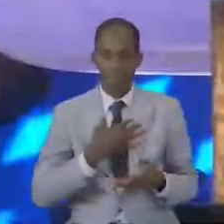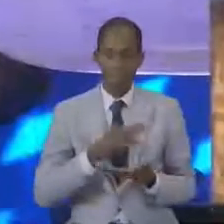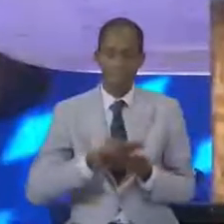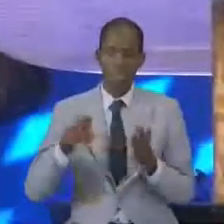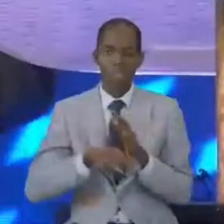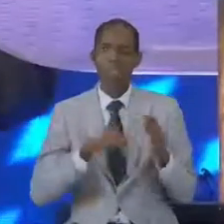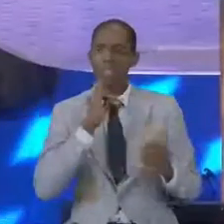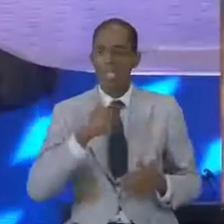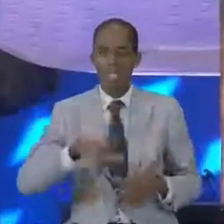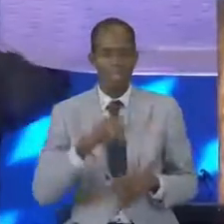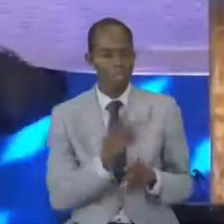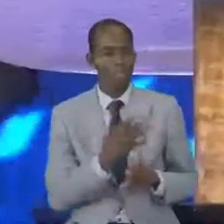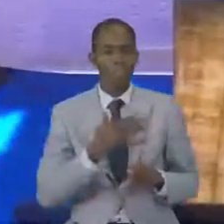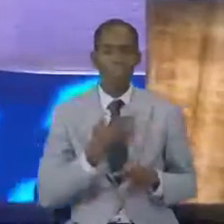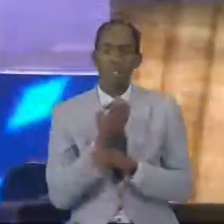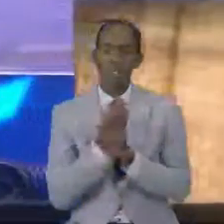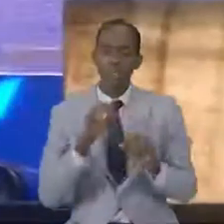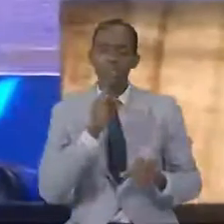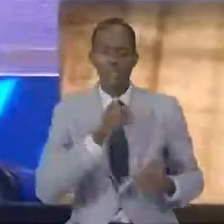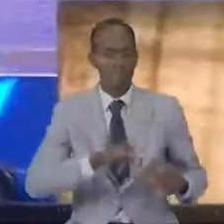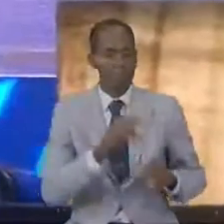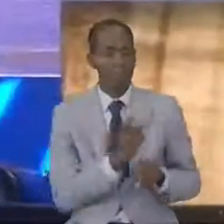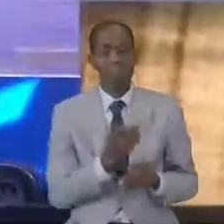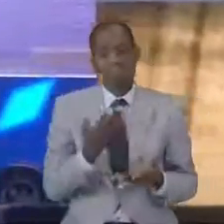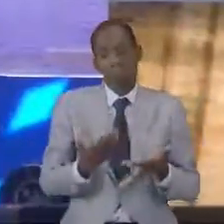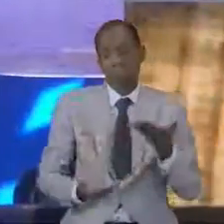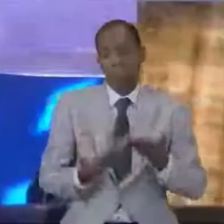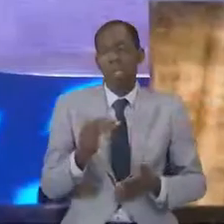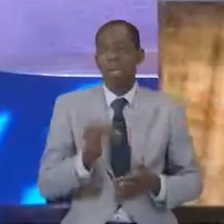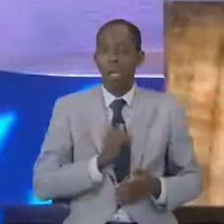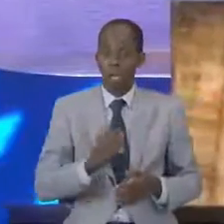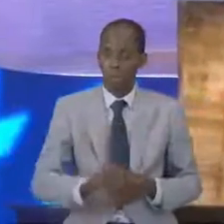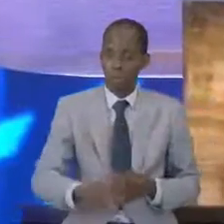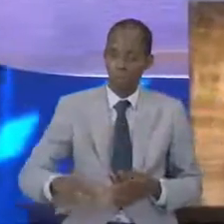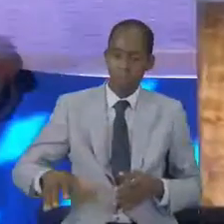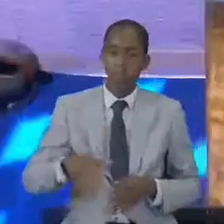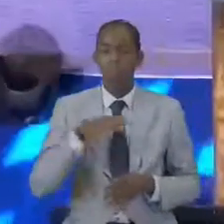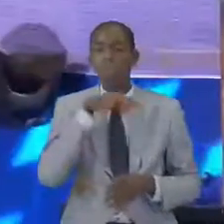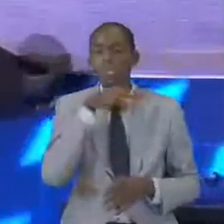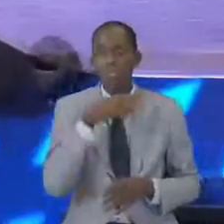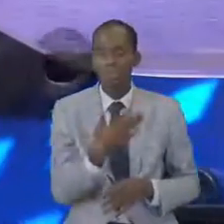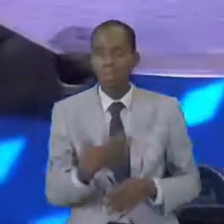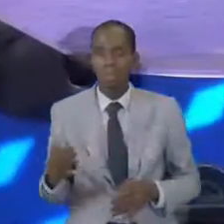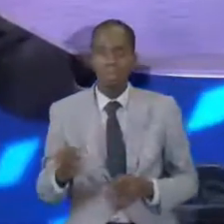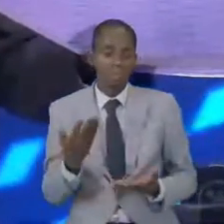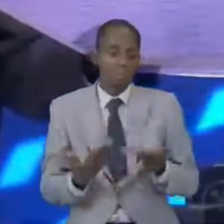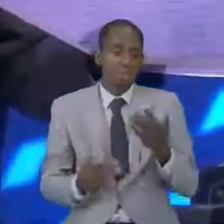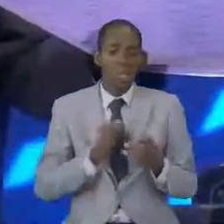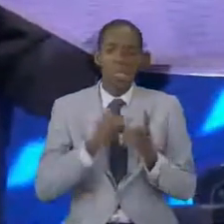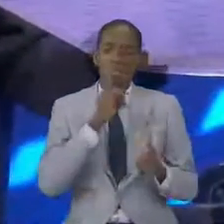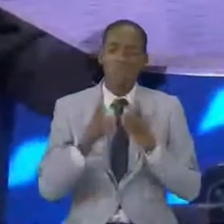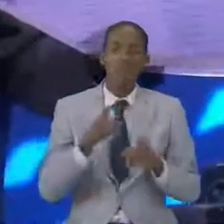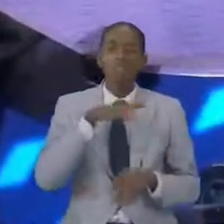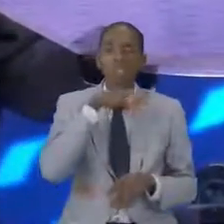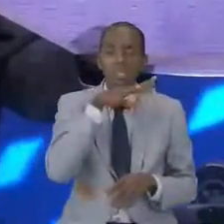ma justice intacte mariedemption est intacte même si je sème l'iniquité même si je parle de